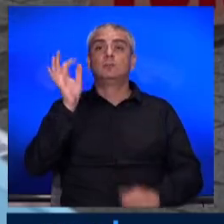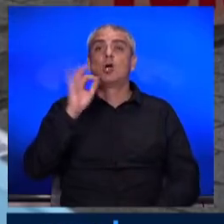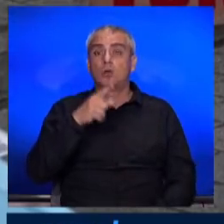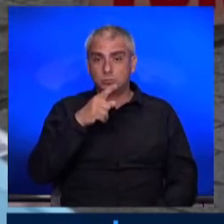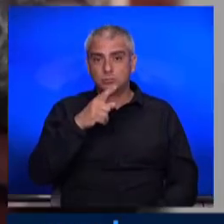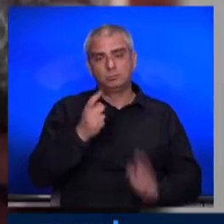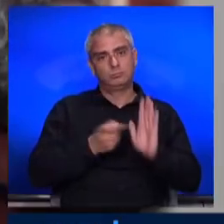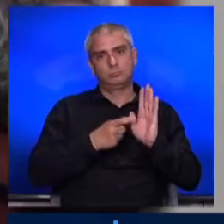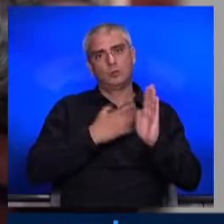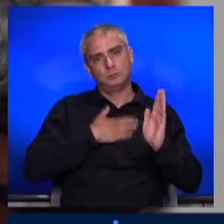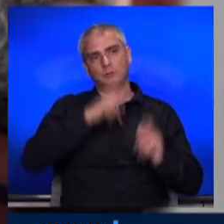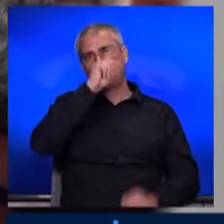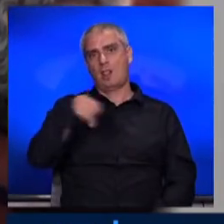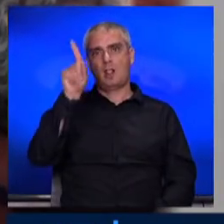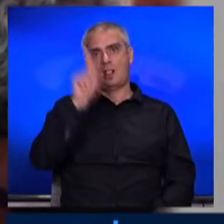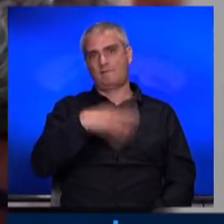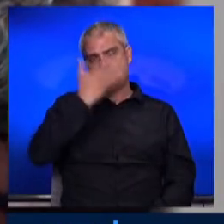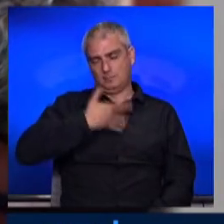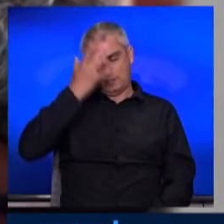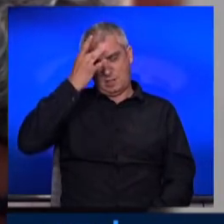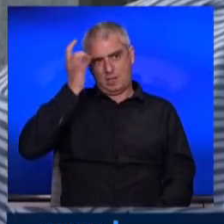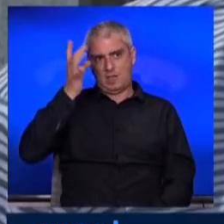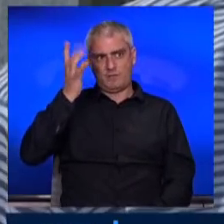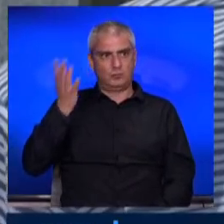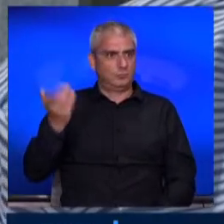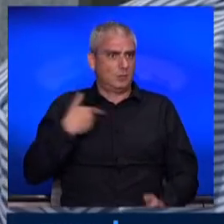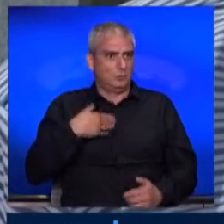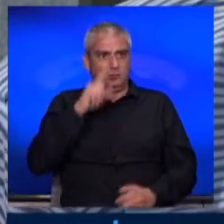מהם רצו בביטול כאב הראש הזה.